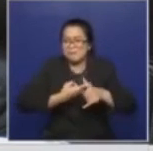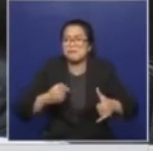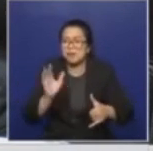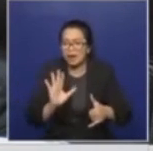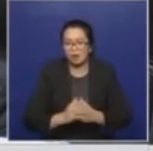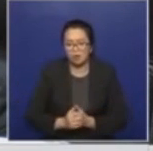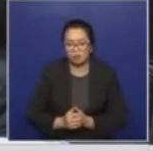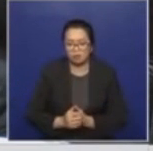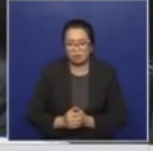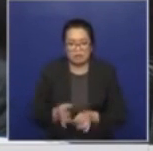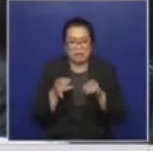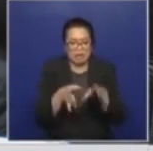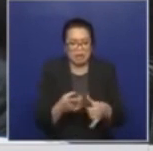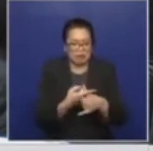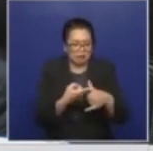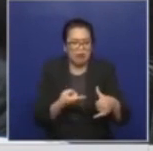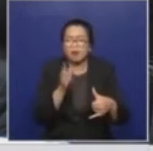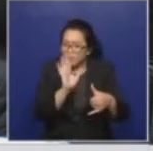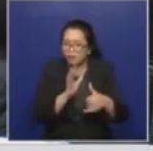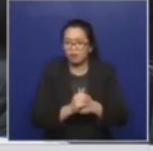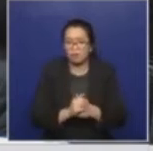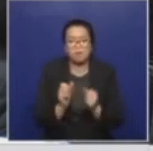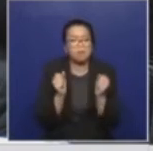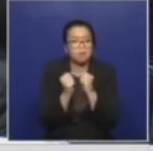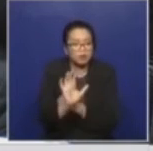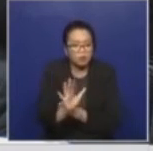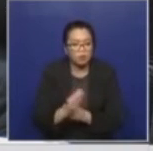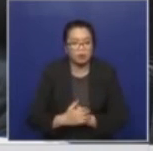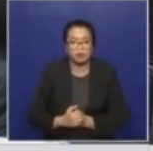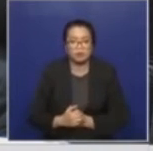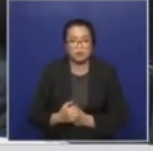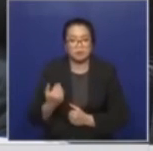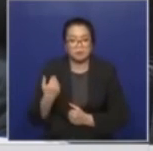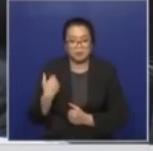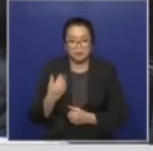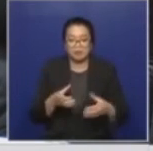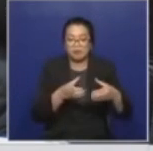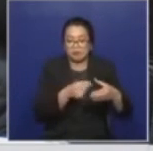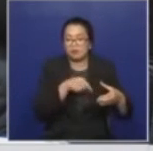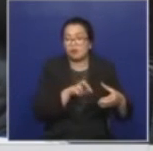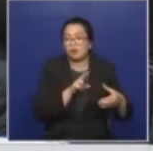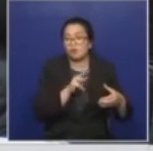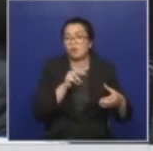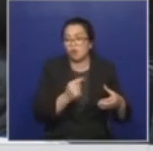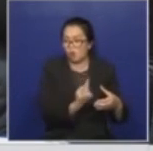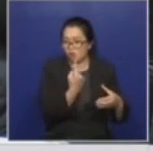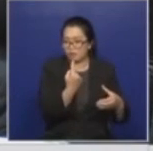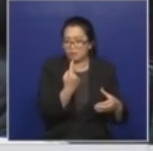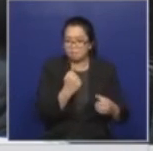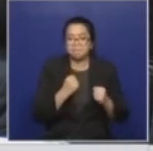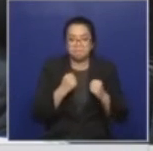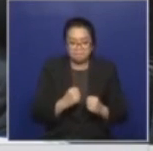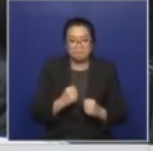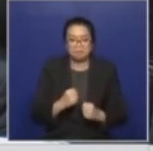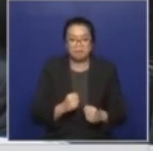านแน่นอนมีรัฐมนตรีขั้นหนึ่งนะครับอยู่ในคณะรัฐมนตรีของท่านเองเนี่ยมีความกล้าหาญมาก